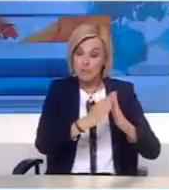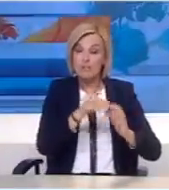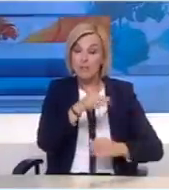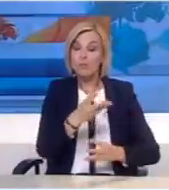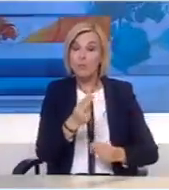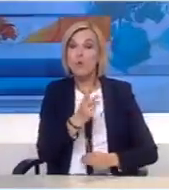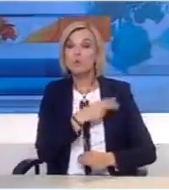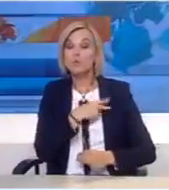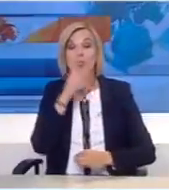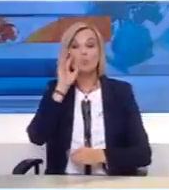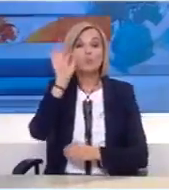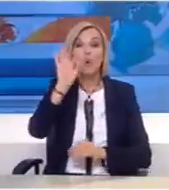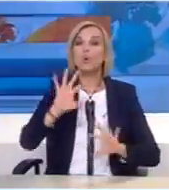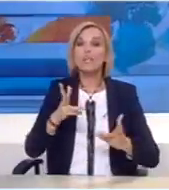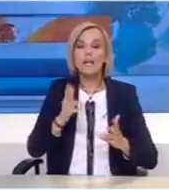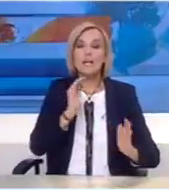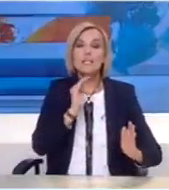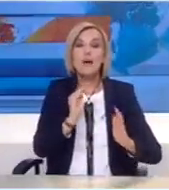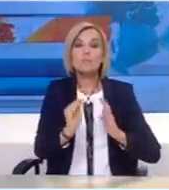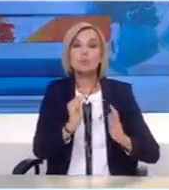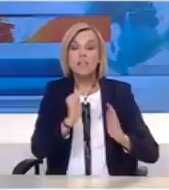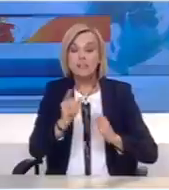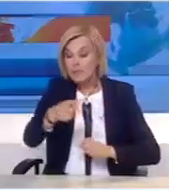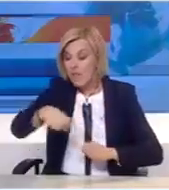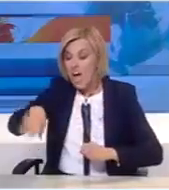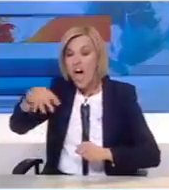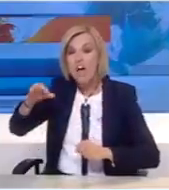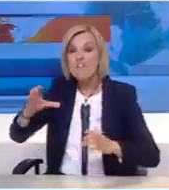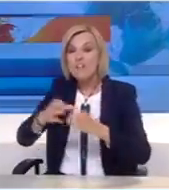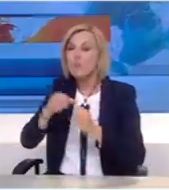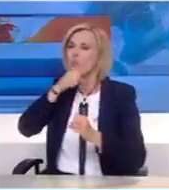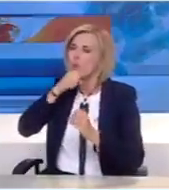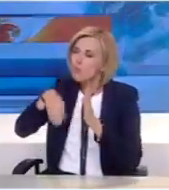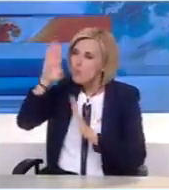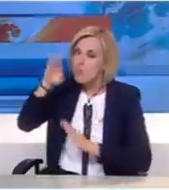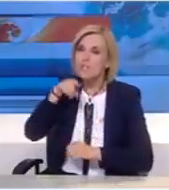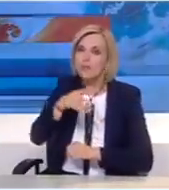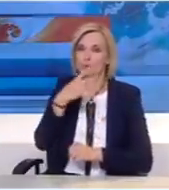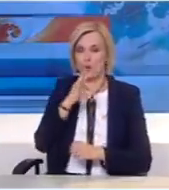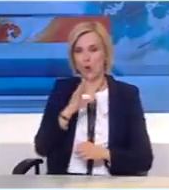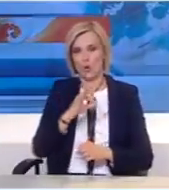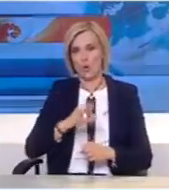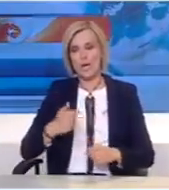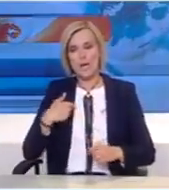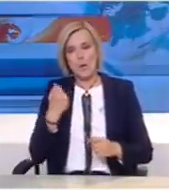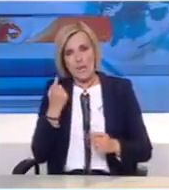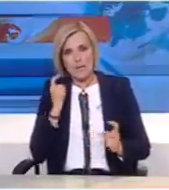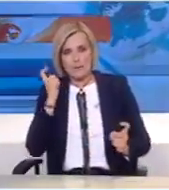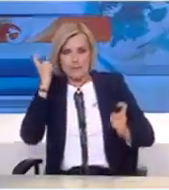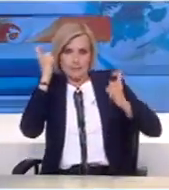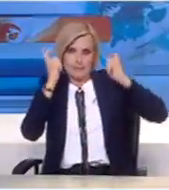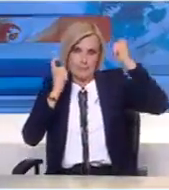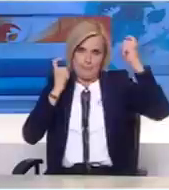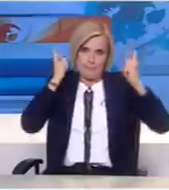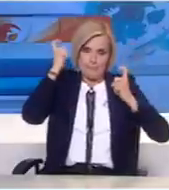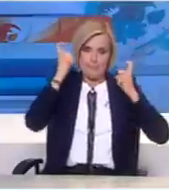και στόχευση πώς θα προστατεύσουμε αυτούς τους ανθρώπους, τις ευπαθείς ομάδες. Και μου προκαλεί έτσι έναν μικρό προβληματισμό το περί